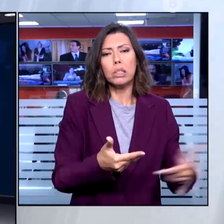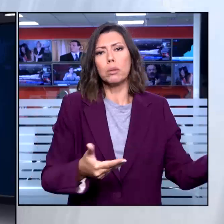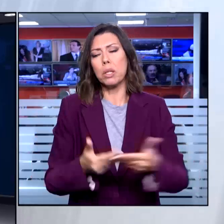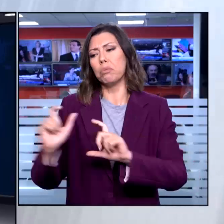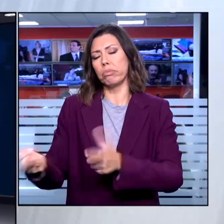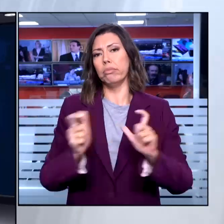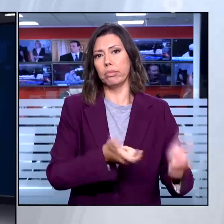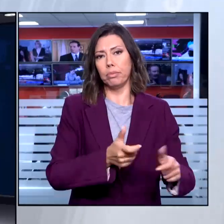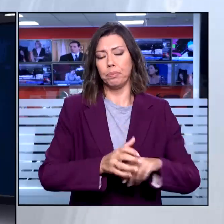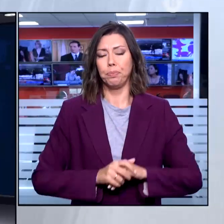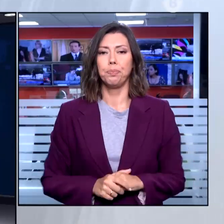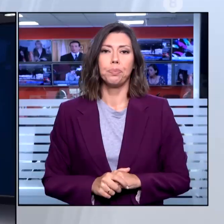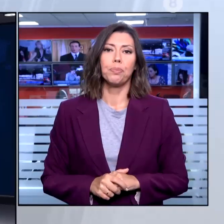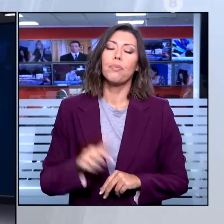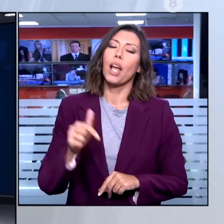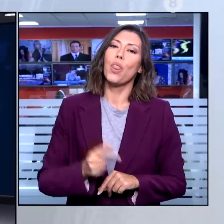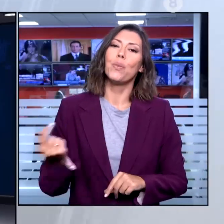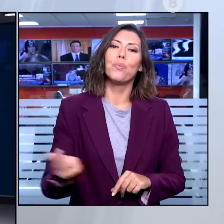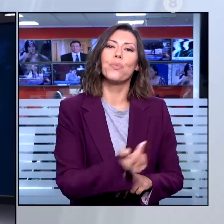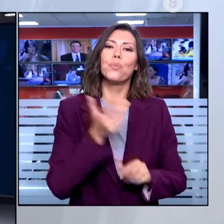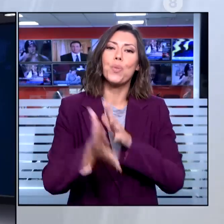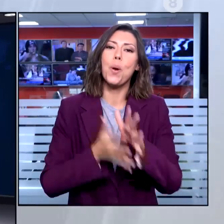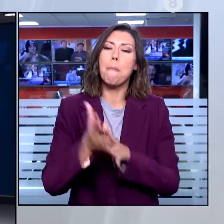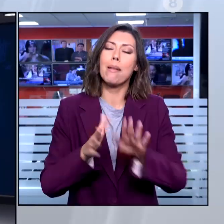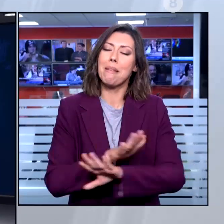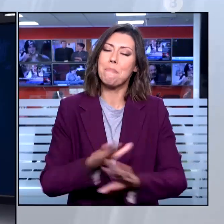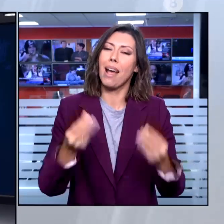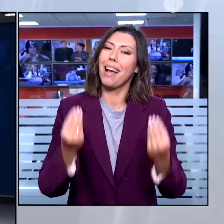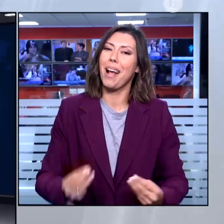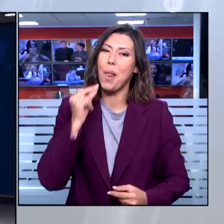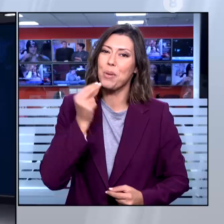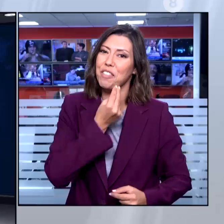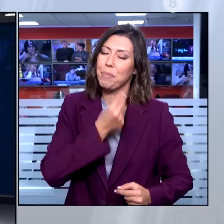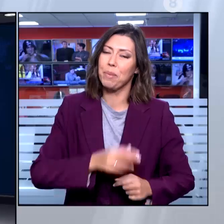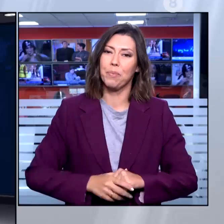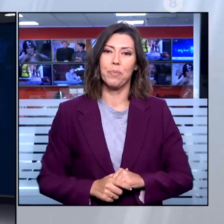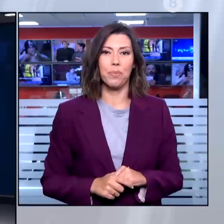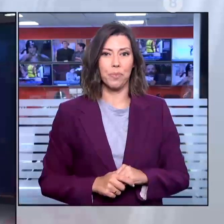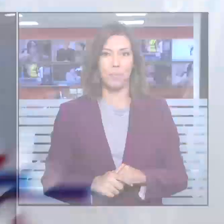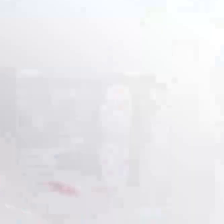Εδώ, κυρίες και κύριοι, το δελτίο μας στην νοηματική γλώσσα ολοκληρώθηκε. Να έχετε ένα όμορφο απόγευμα.